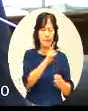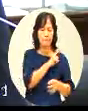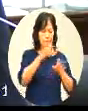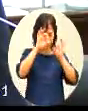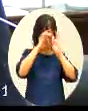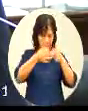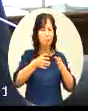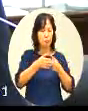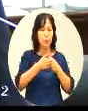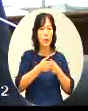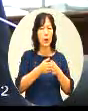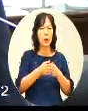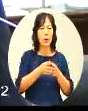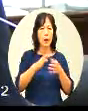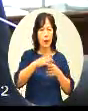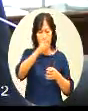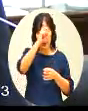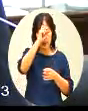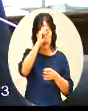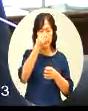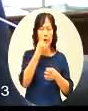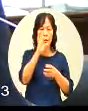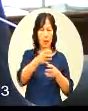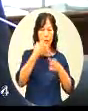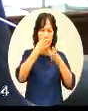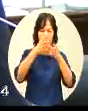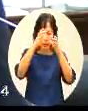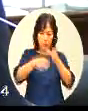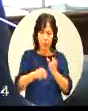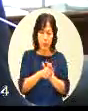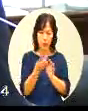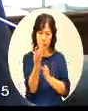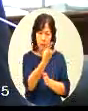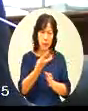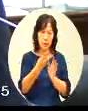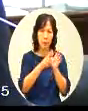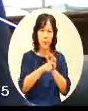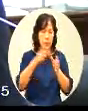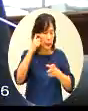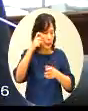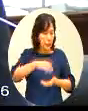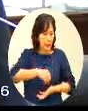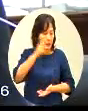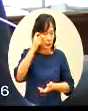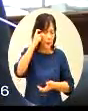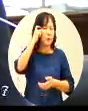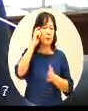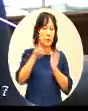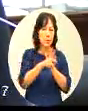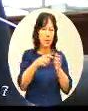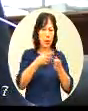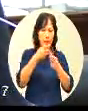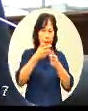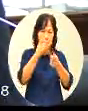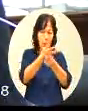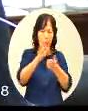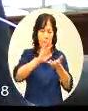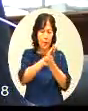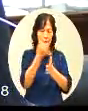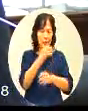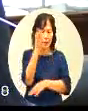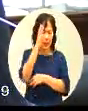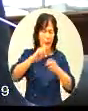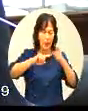所以未来我们想希望成立 这三方面的建议，能够未来不要变成都尝试政治的口水